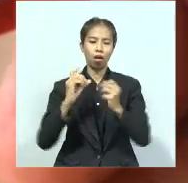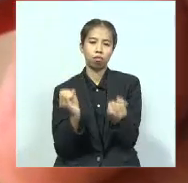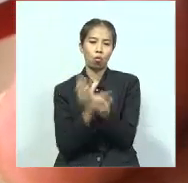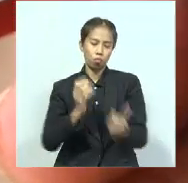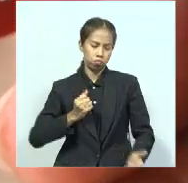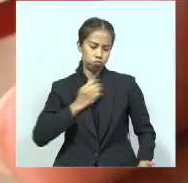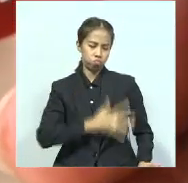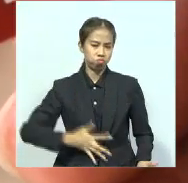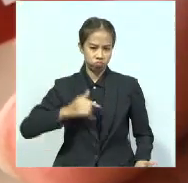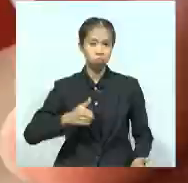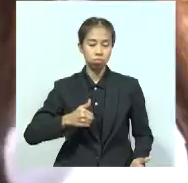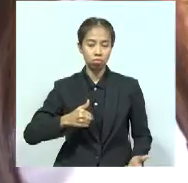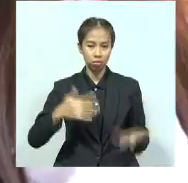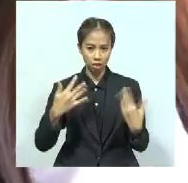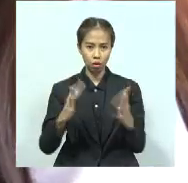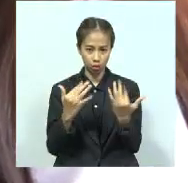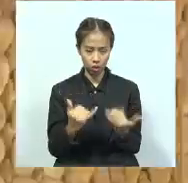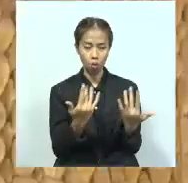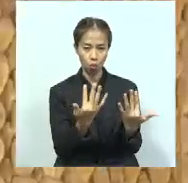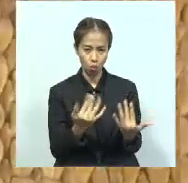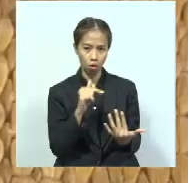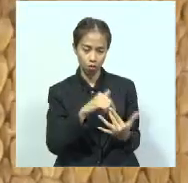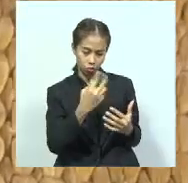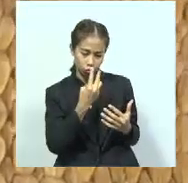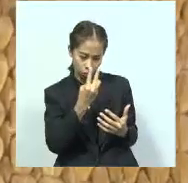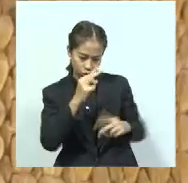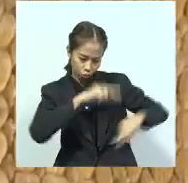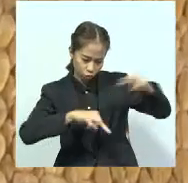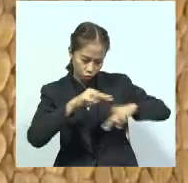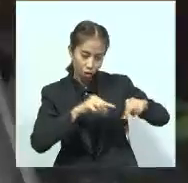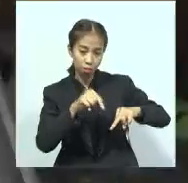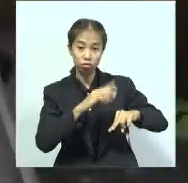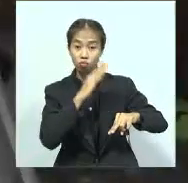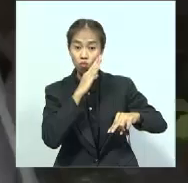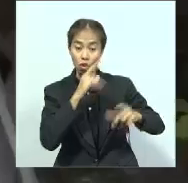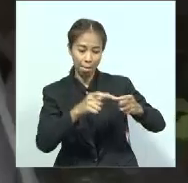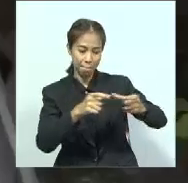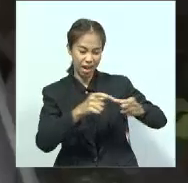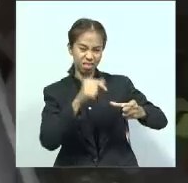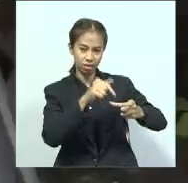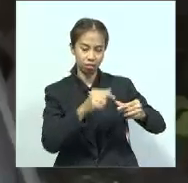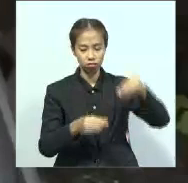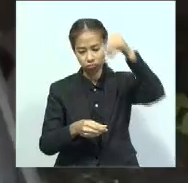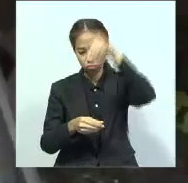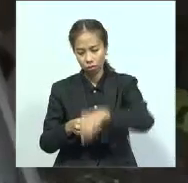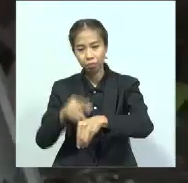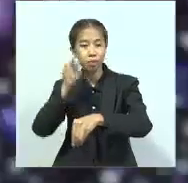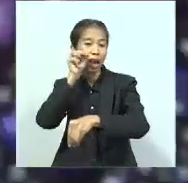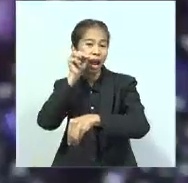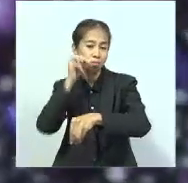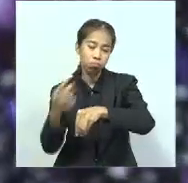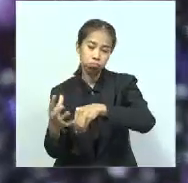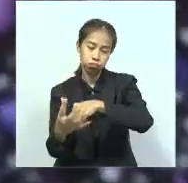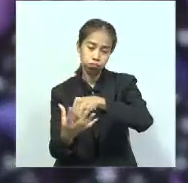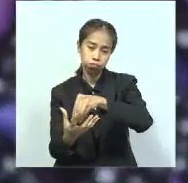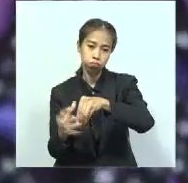ติเตรียมที่จะวิเคราะห์การปนเปื้อนของวัสดุกัมมันตรังสีเมื่อนำแผ่นการ์ดนี้แช่น้ำในลำดับต่อไปเมื่อมีข้อมูล